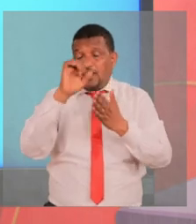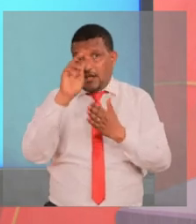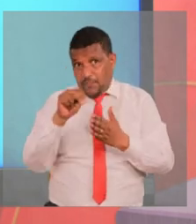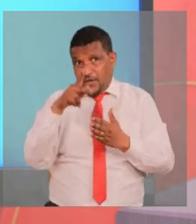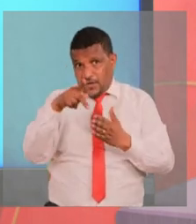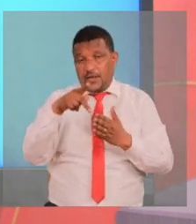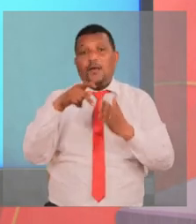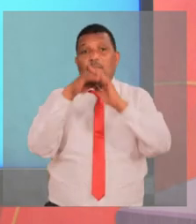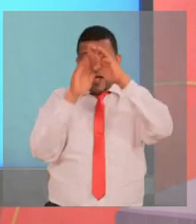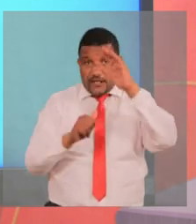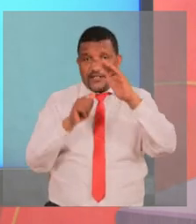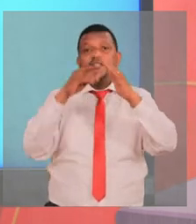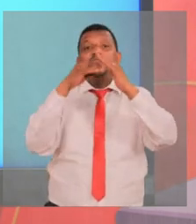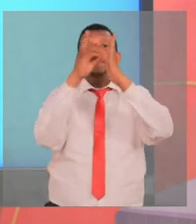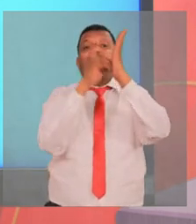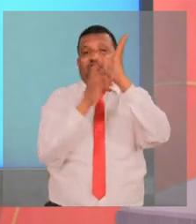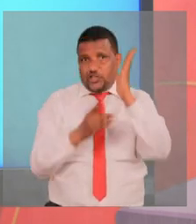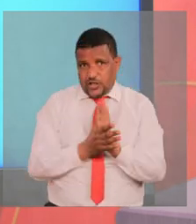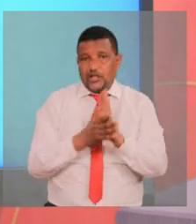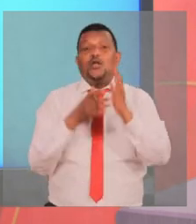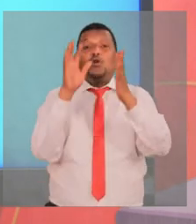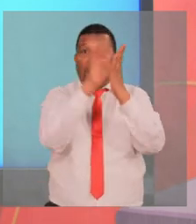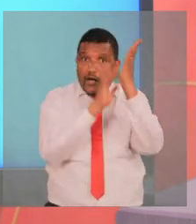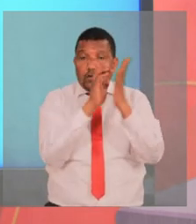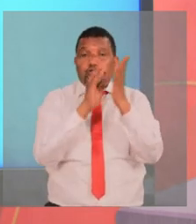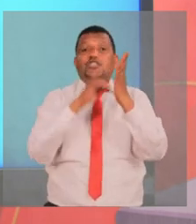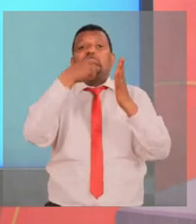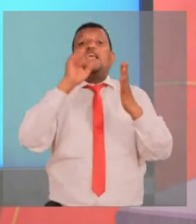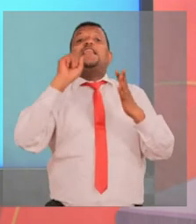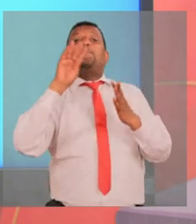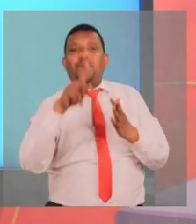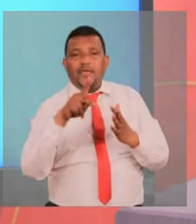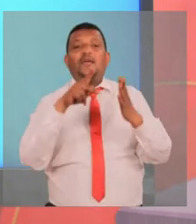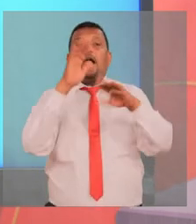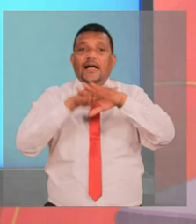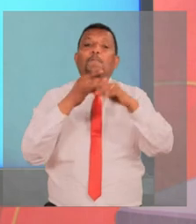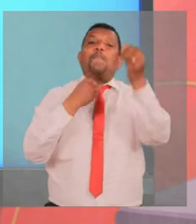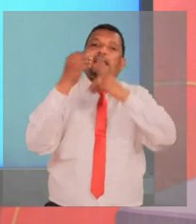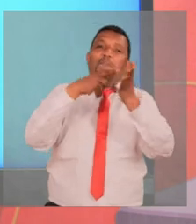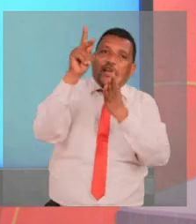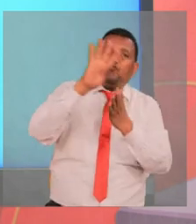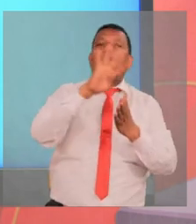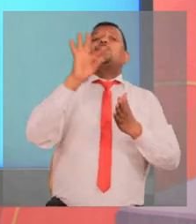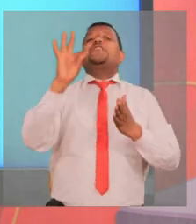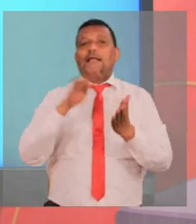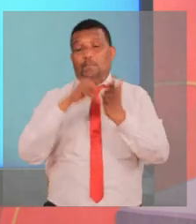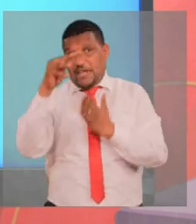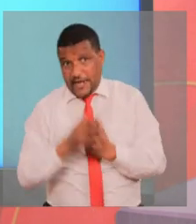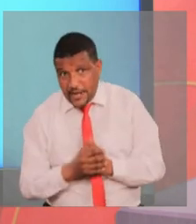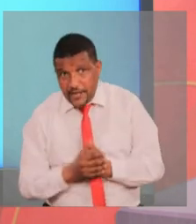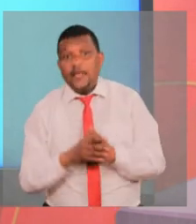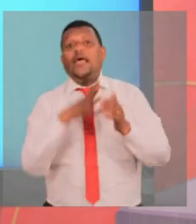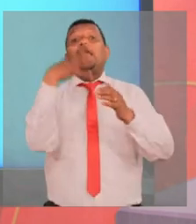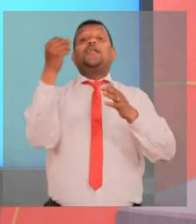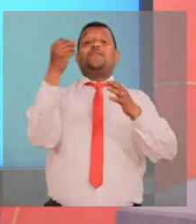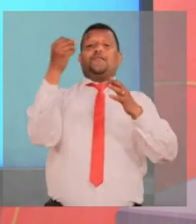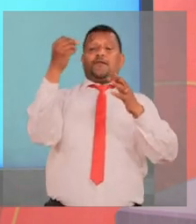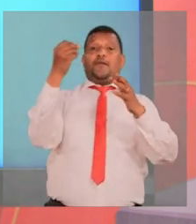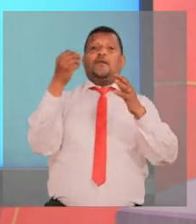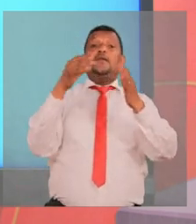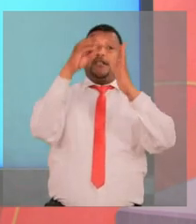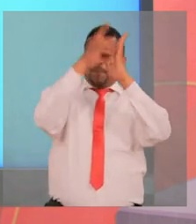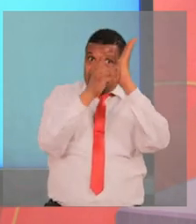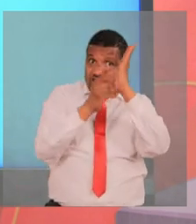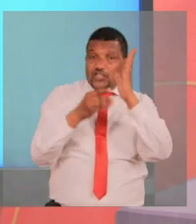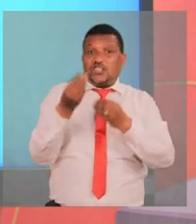सब्सक्राइब - डिप्रेशन एब्स को 9 मिलियन एंड